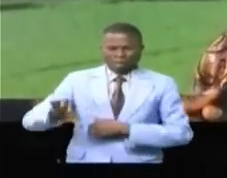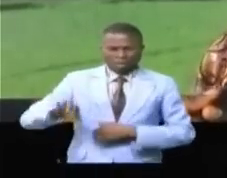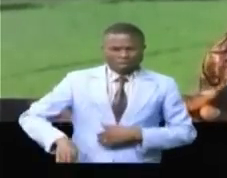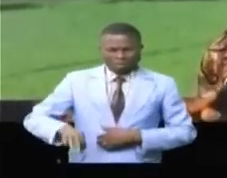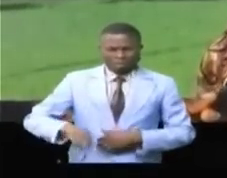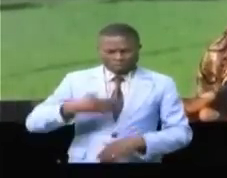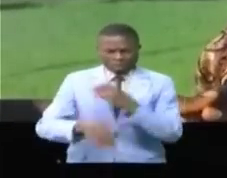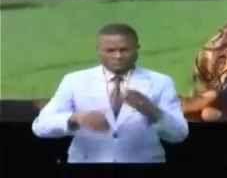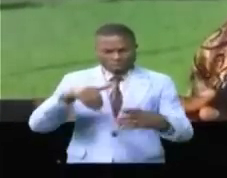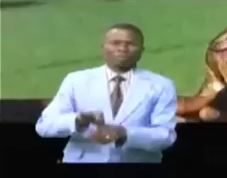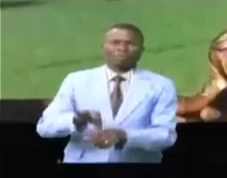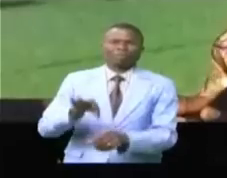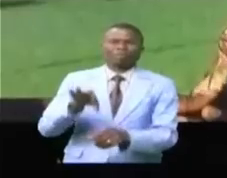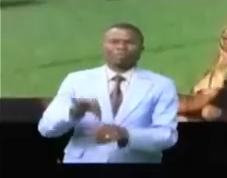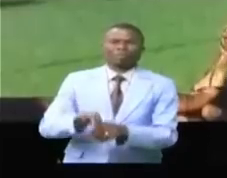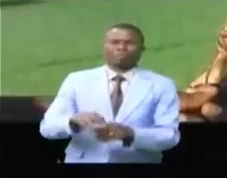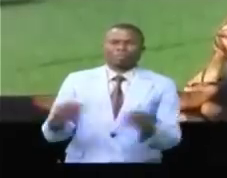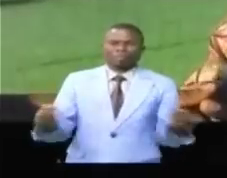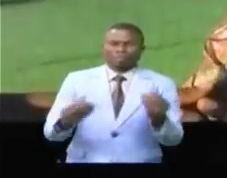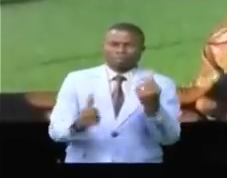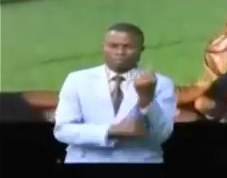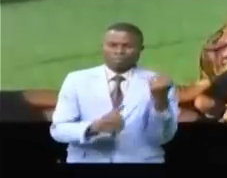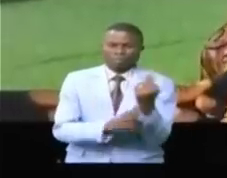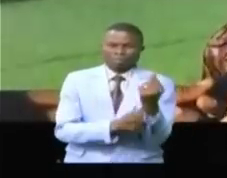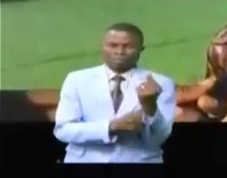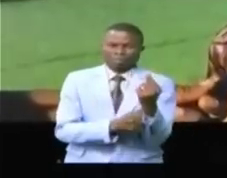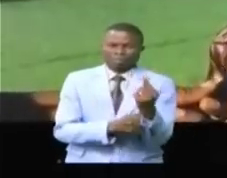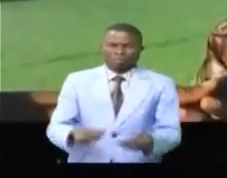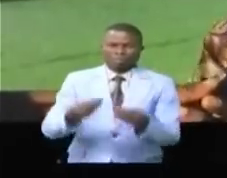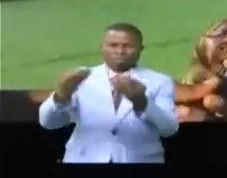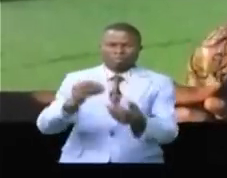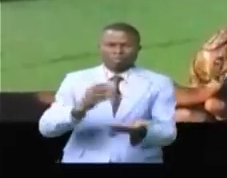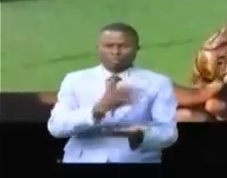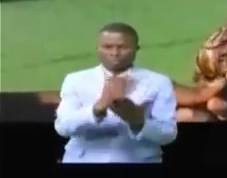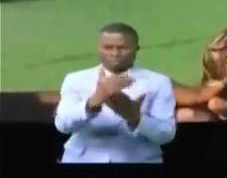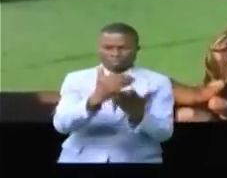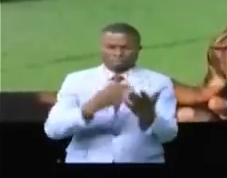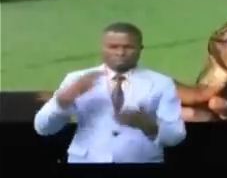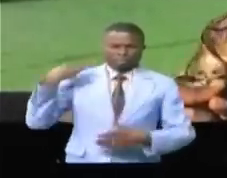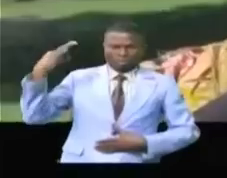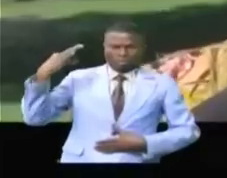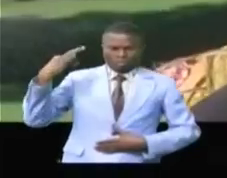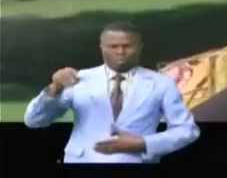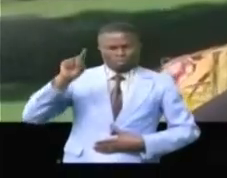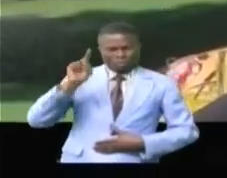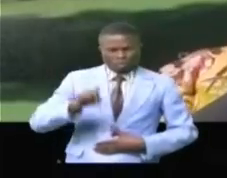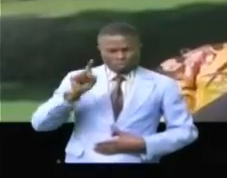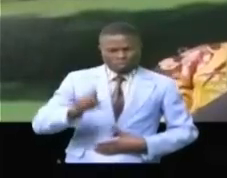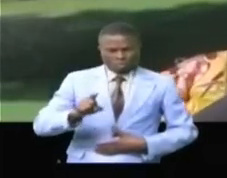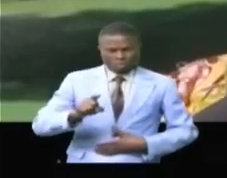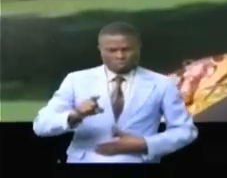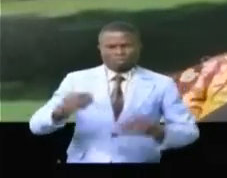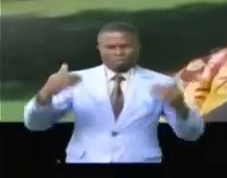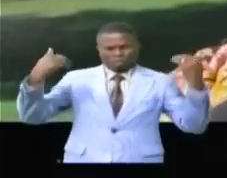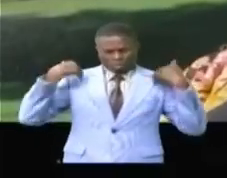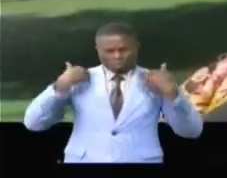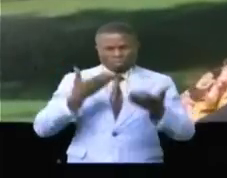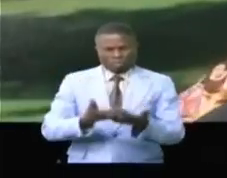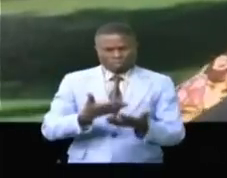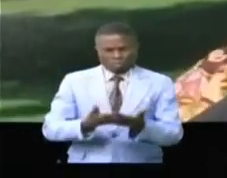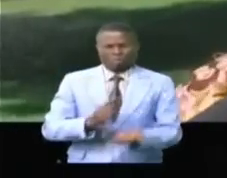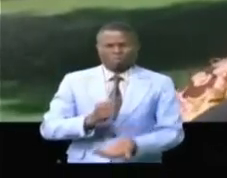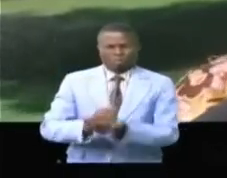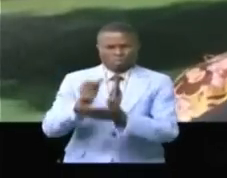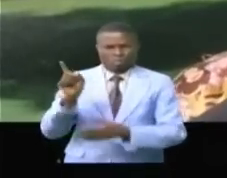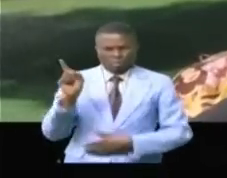passe que par les élections. Le fait que les gens ont déposé les candidatures, il faut aussi que les groupes armés, qui sont les Ituriens, comprennent que nous devons